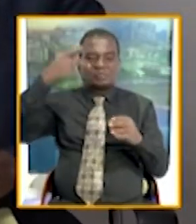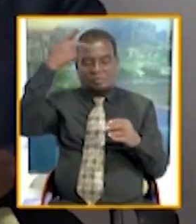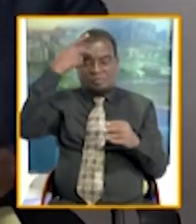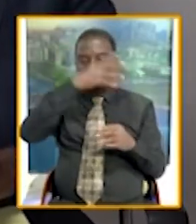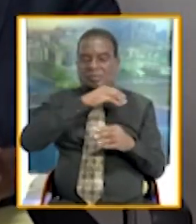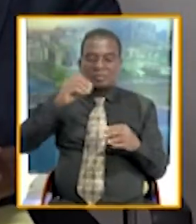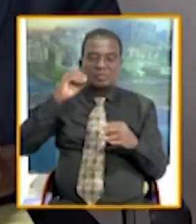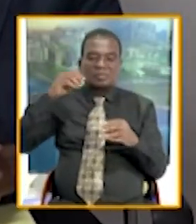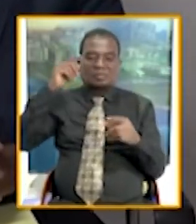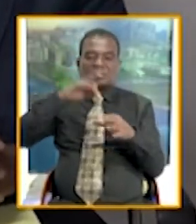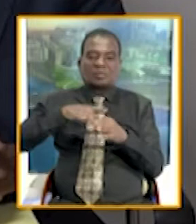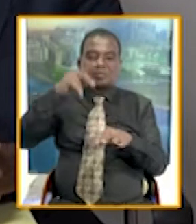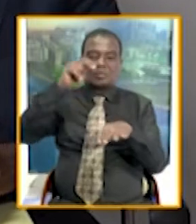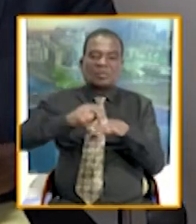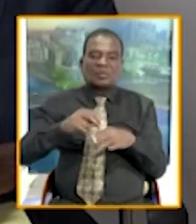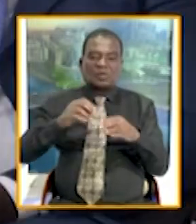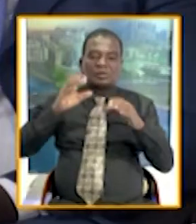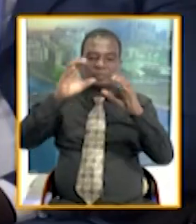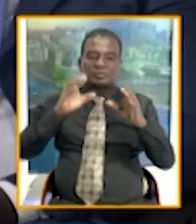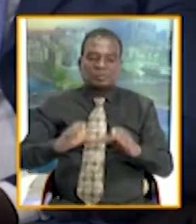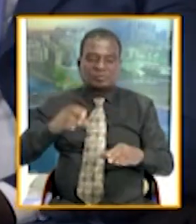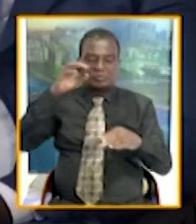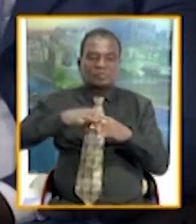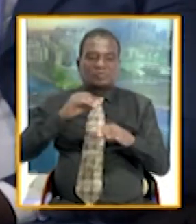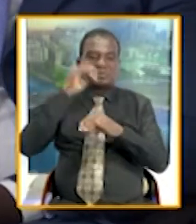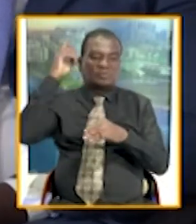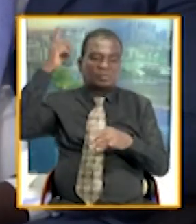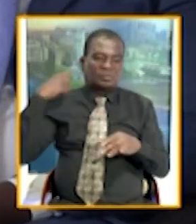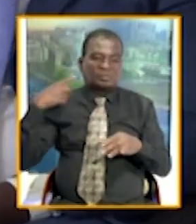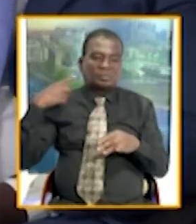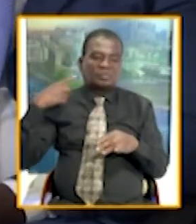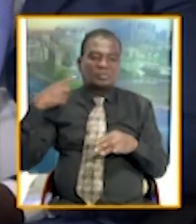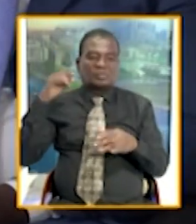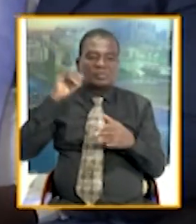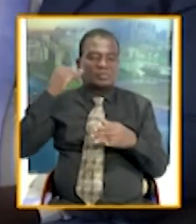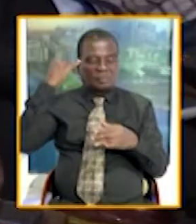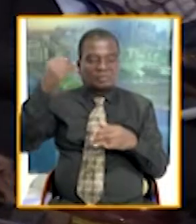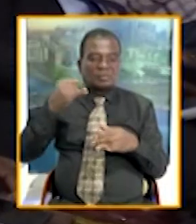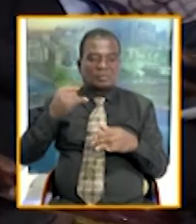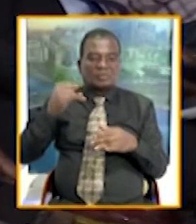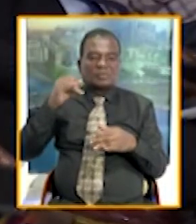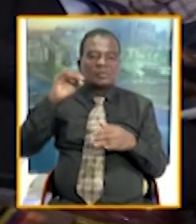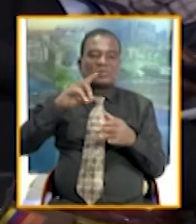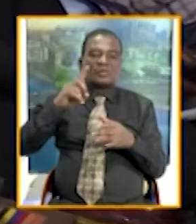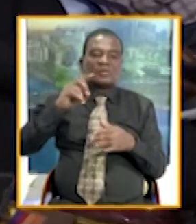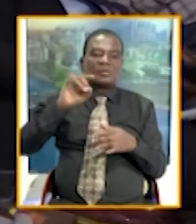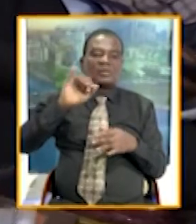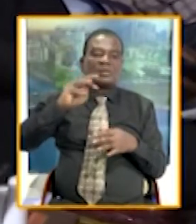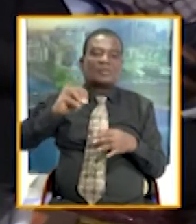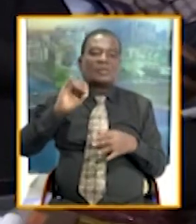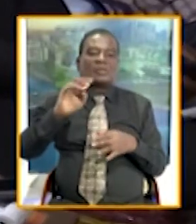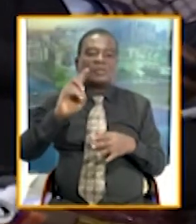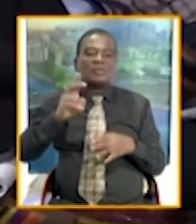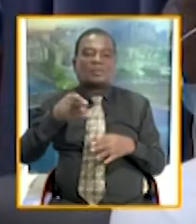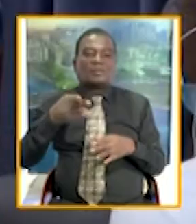de médias à une participation citoyenne aux élections législatives. Cette initiative du MIDH se tient